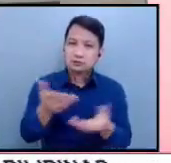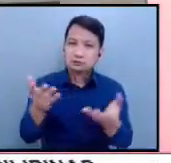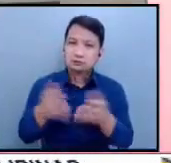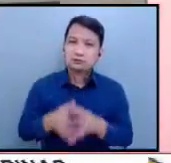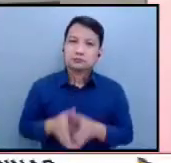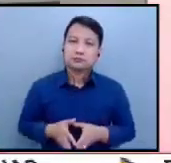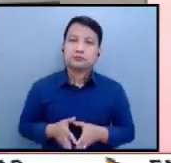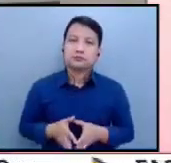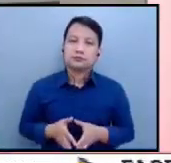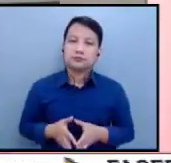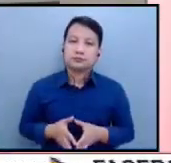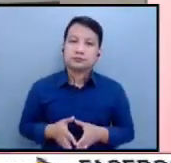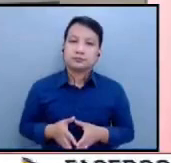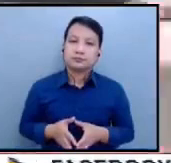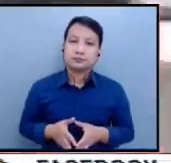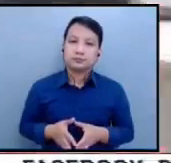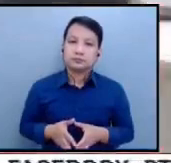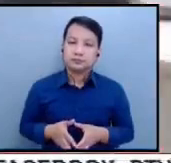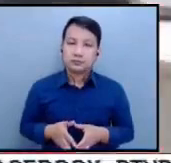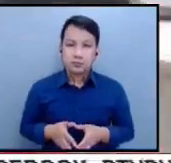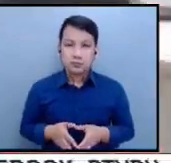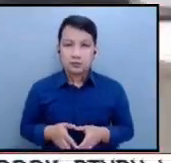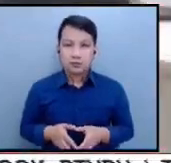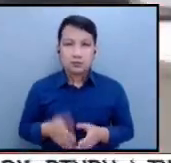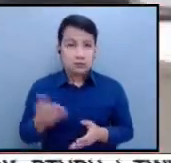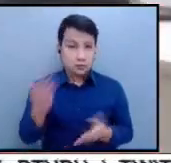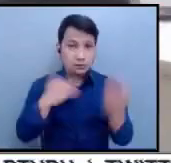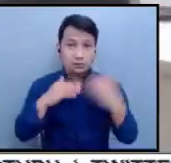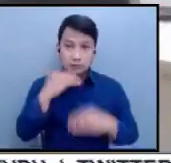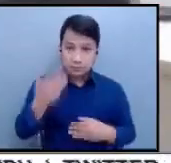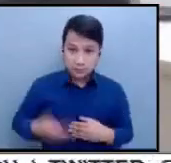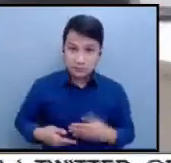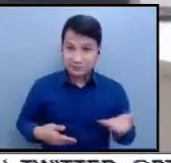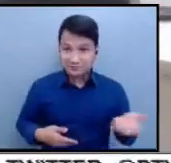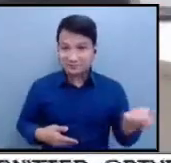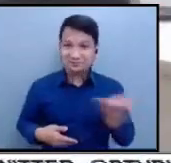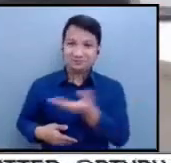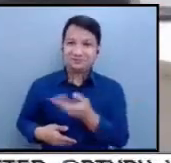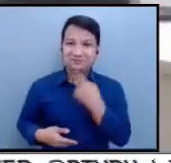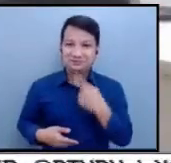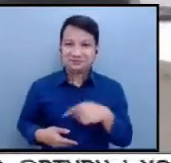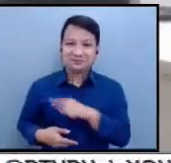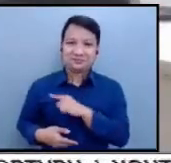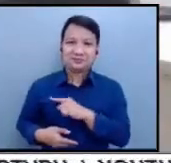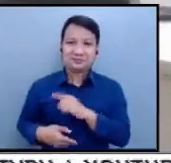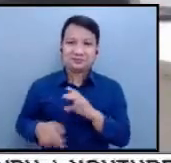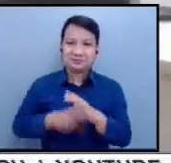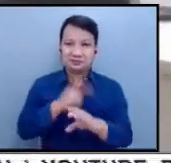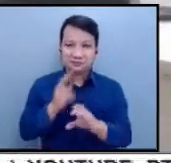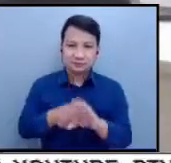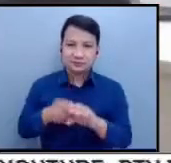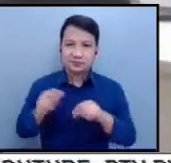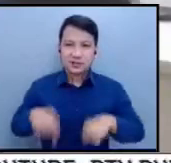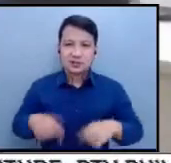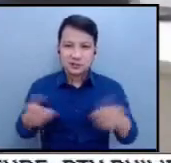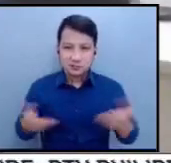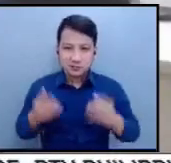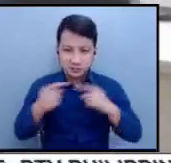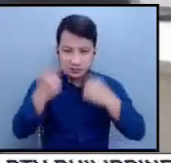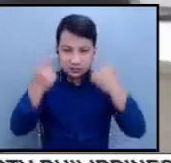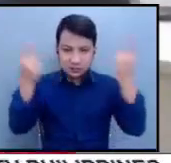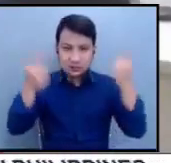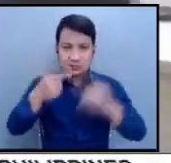Yes, sir. Magandang umaga po. Inaanyayahan po natin ang sambayan ng Pilipino na makilahok sa pagdiriwang ng buwan